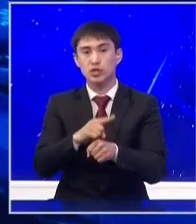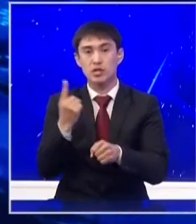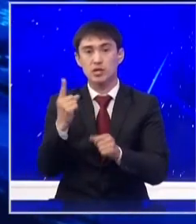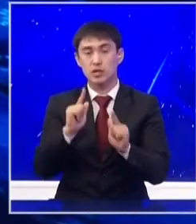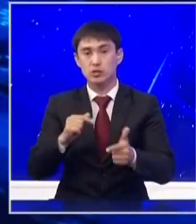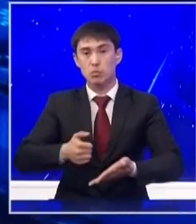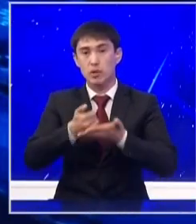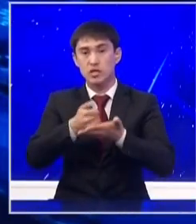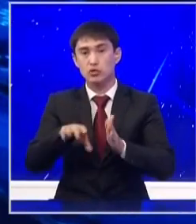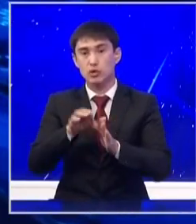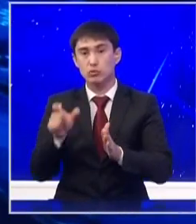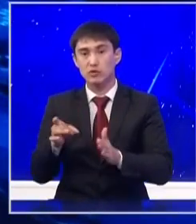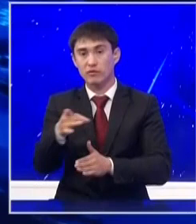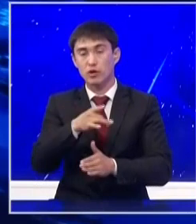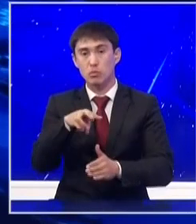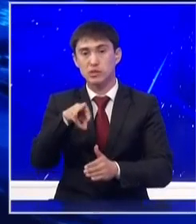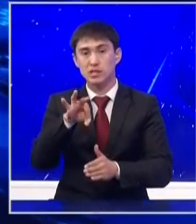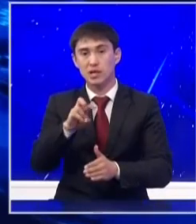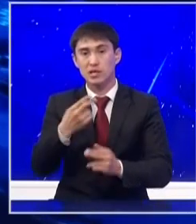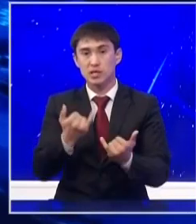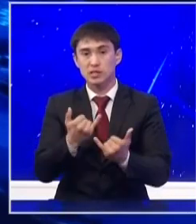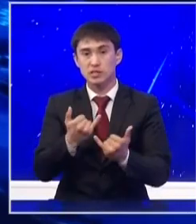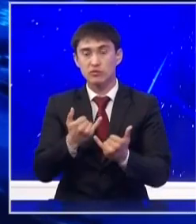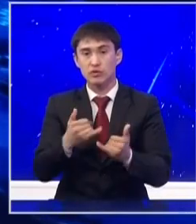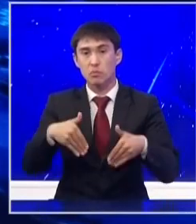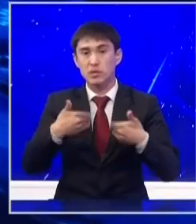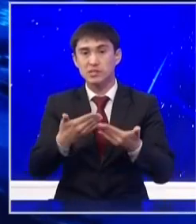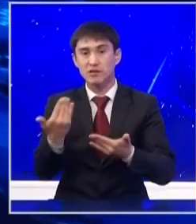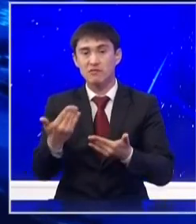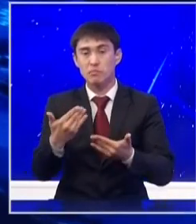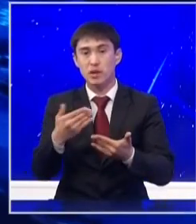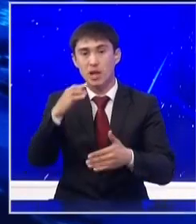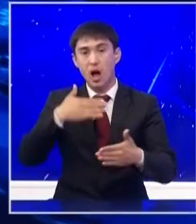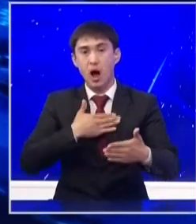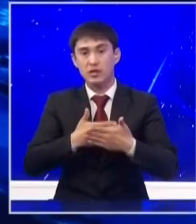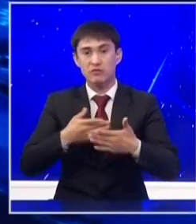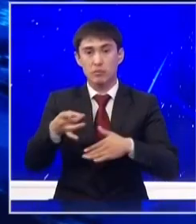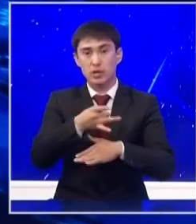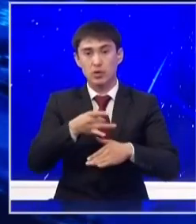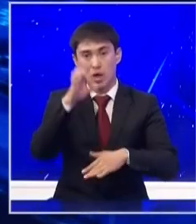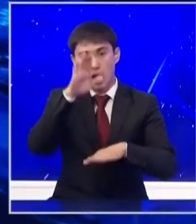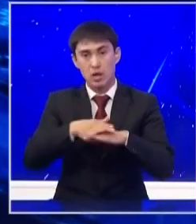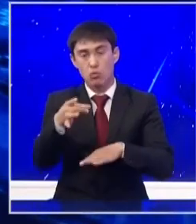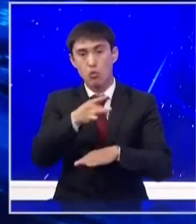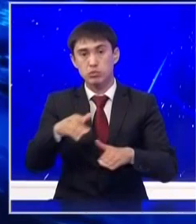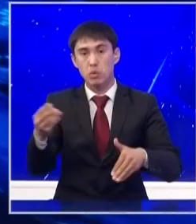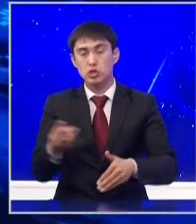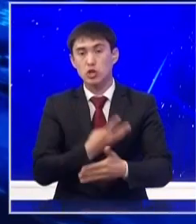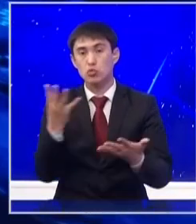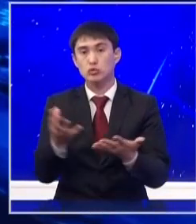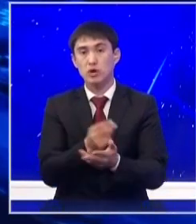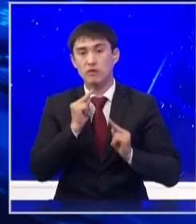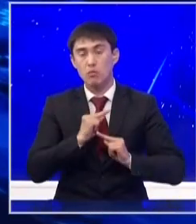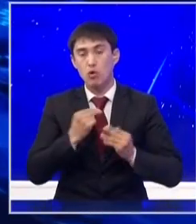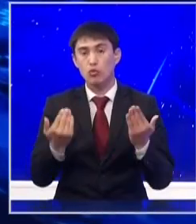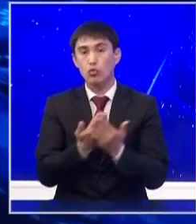получила единогласную поддержку депутатов районного маслихата сегодня его представили перед активом района каким области пожелала успехов